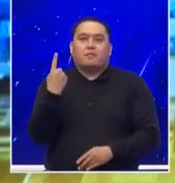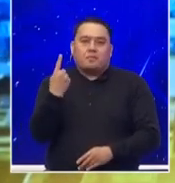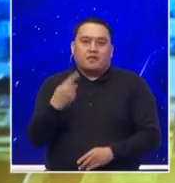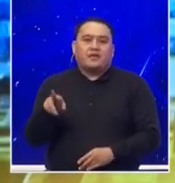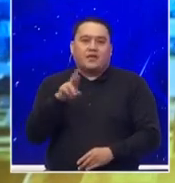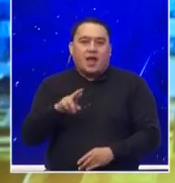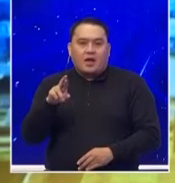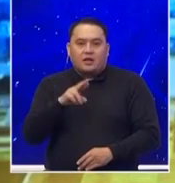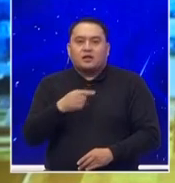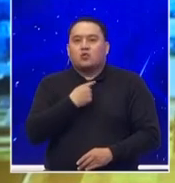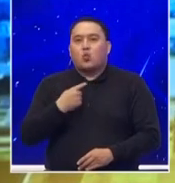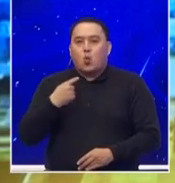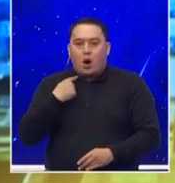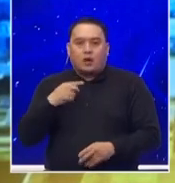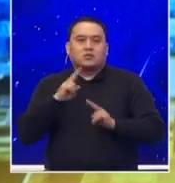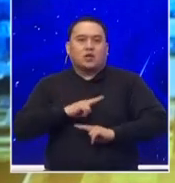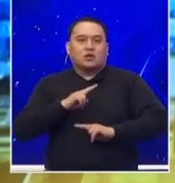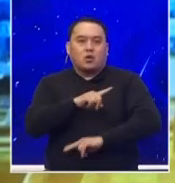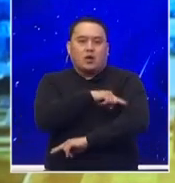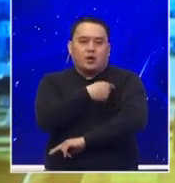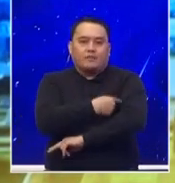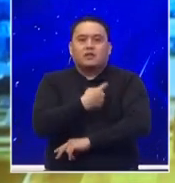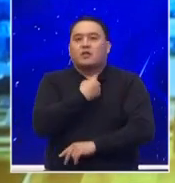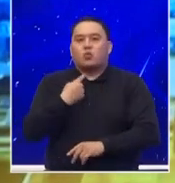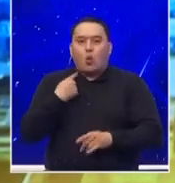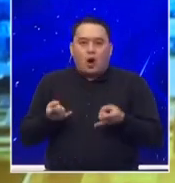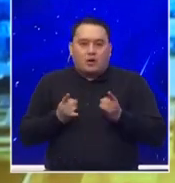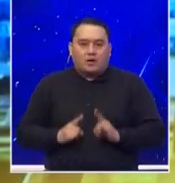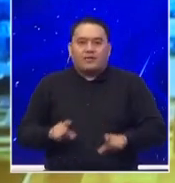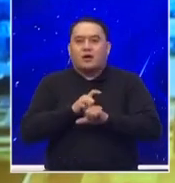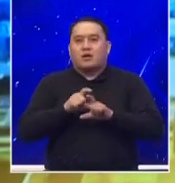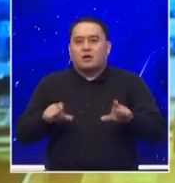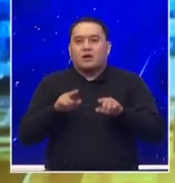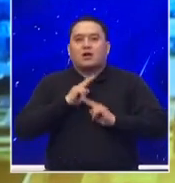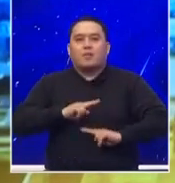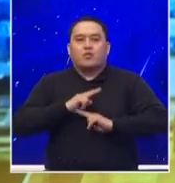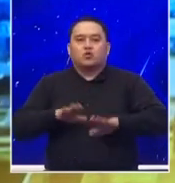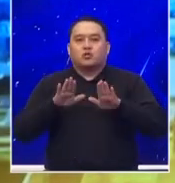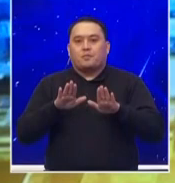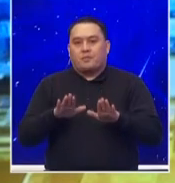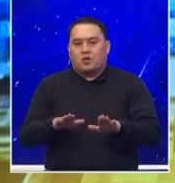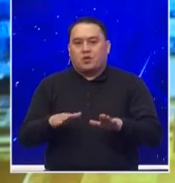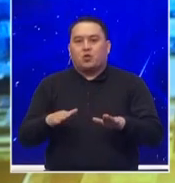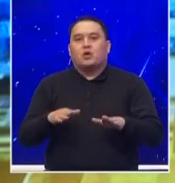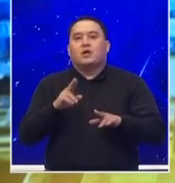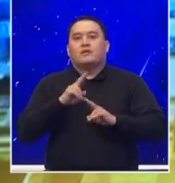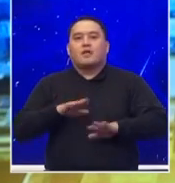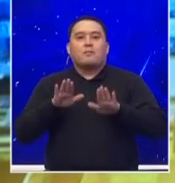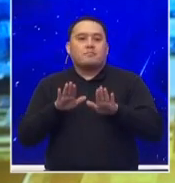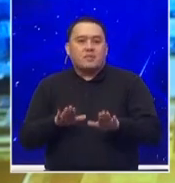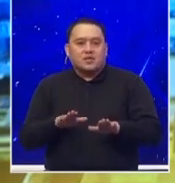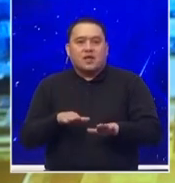31 на 1 января сотрудники областного перинатального центра города Талдыкорган по традиции встретили на рабочем